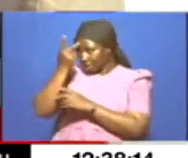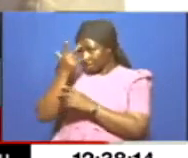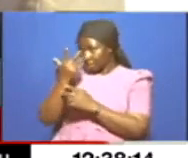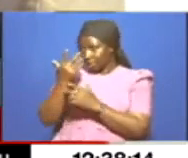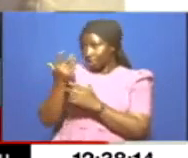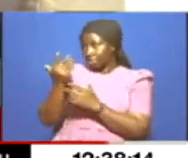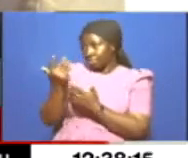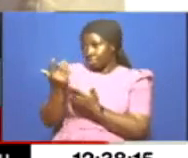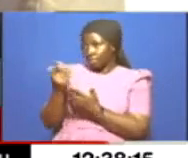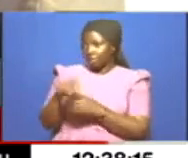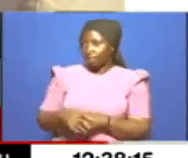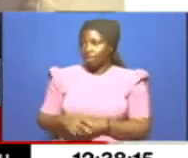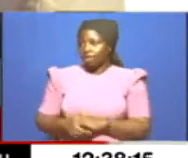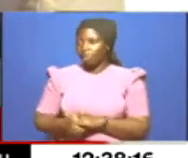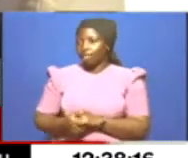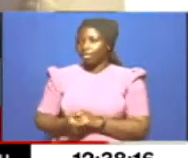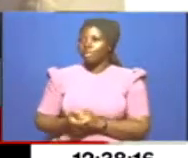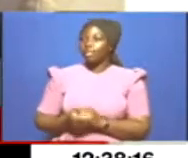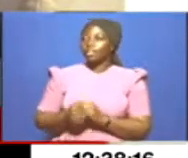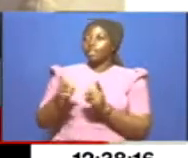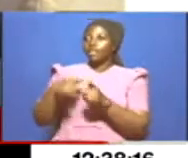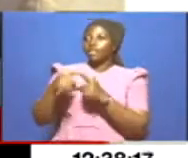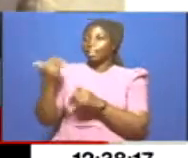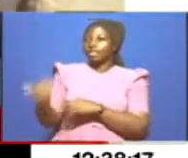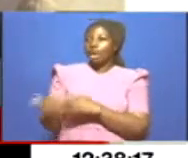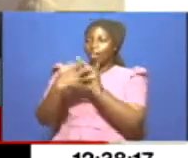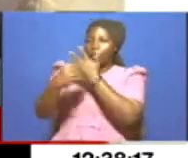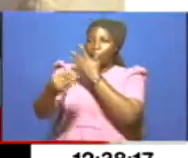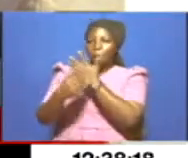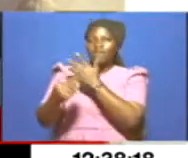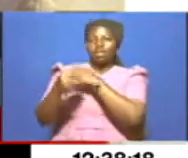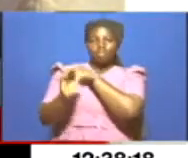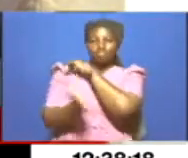mtoto anahiga mfano mbaya. So,